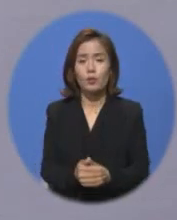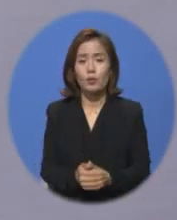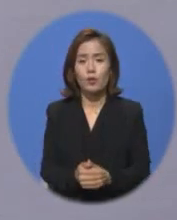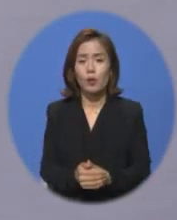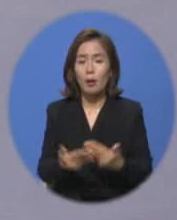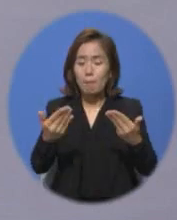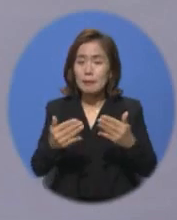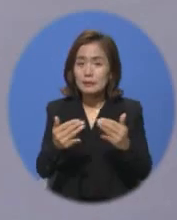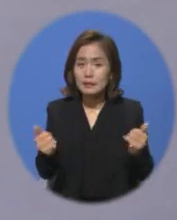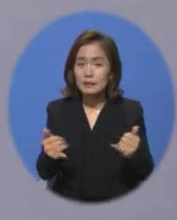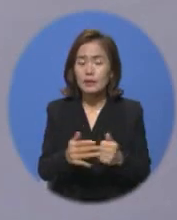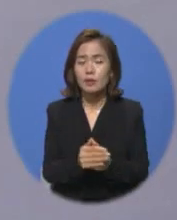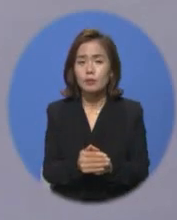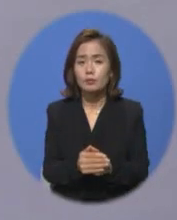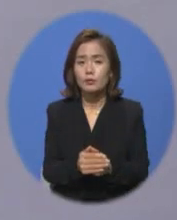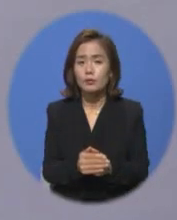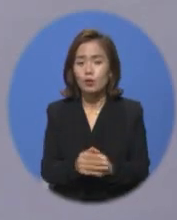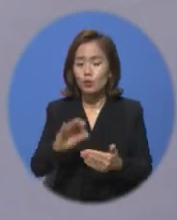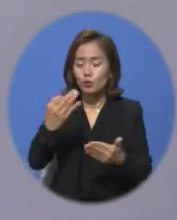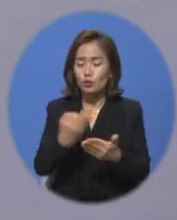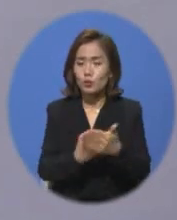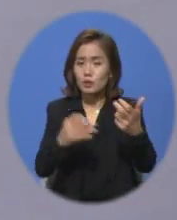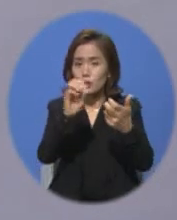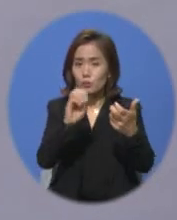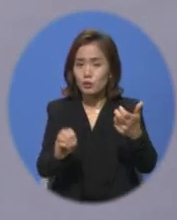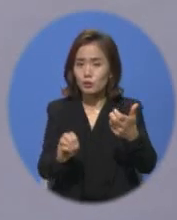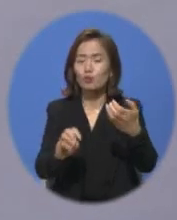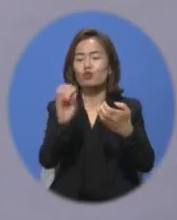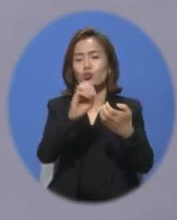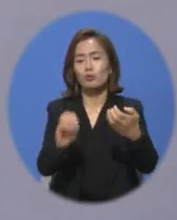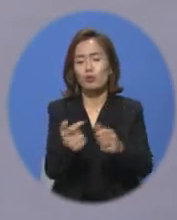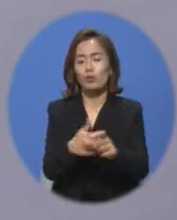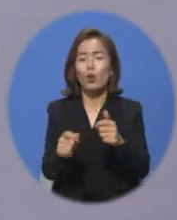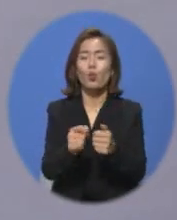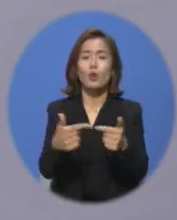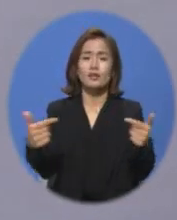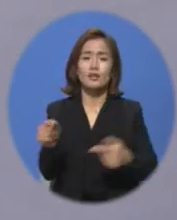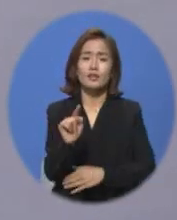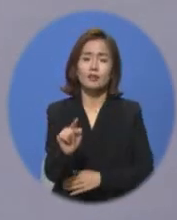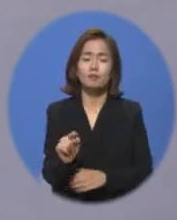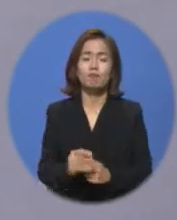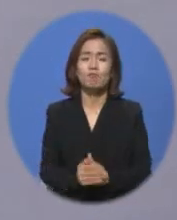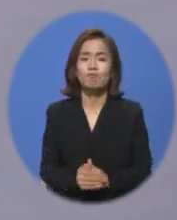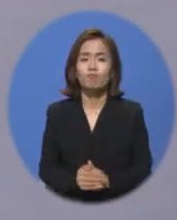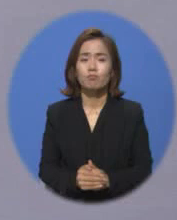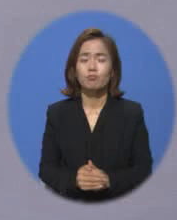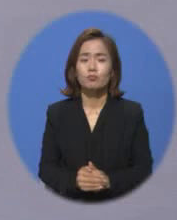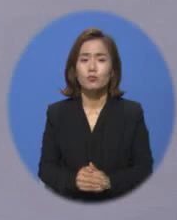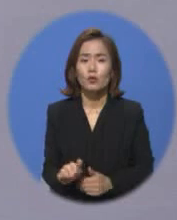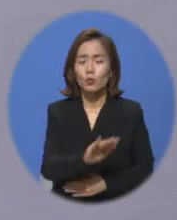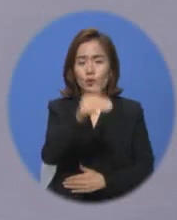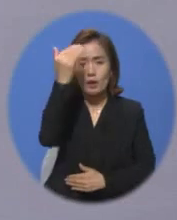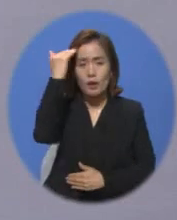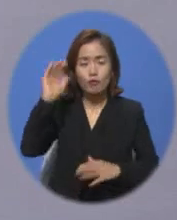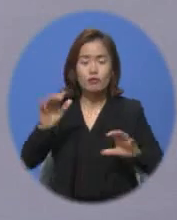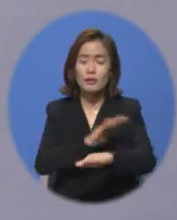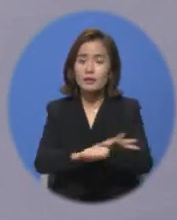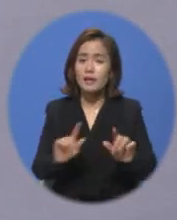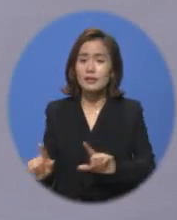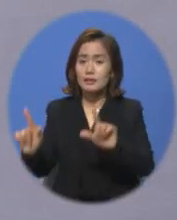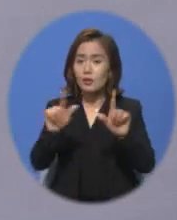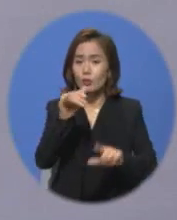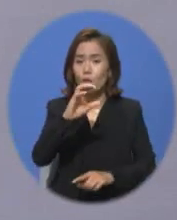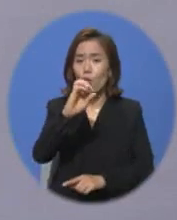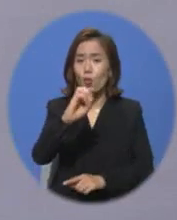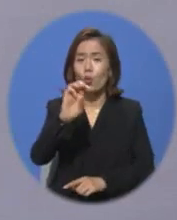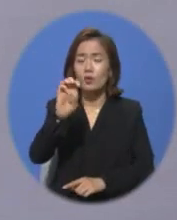으로확대하고, 수급대상자를소득계층의 ​​70%에서90%로늘리는것입니다 .우리나라는 매우부유한나라입니다.